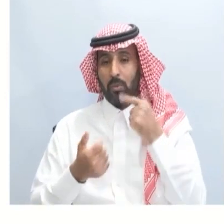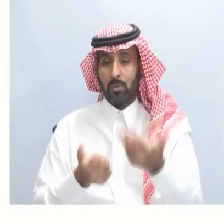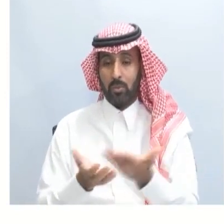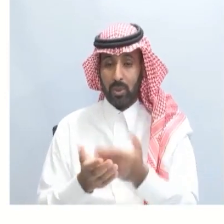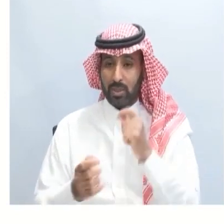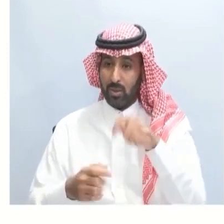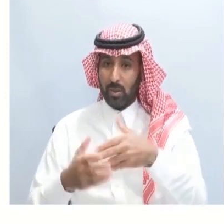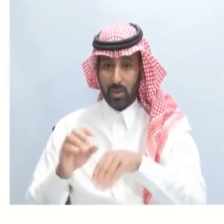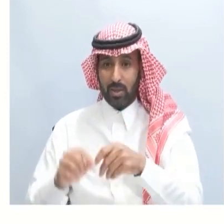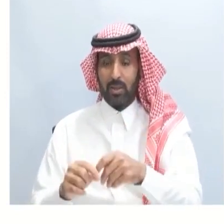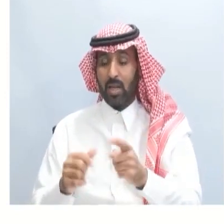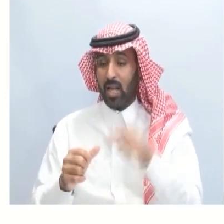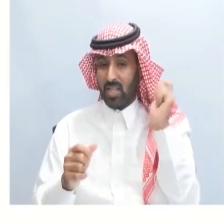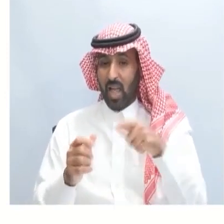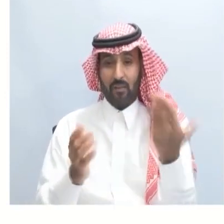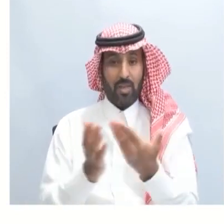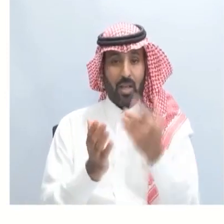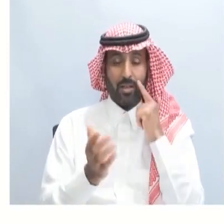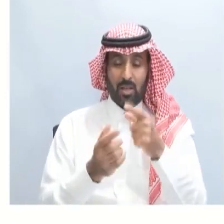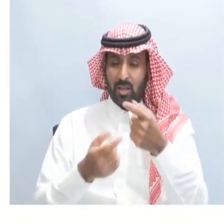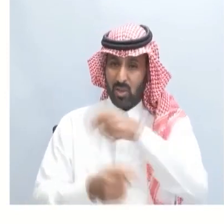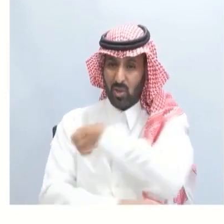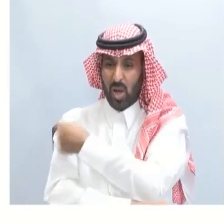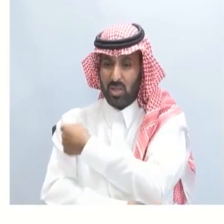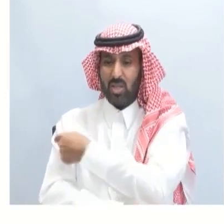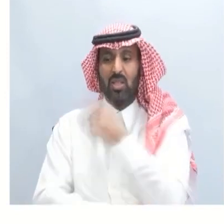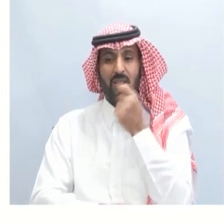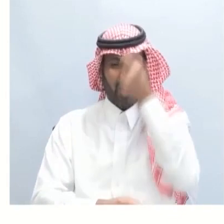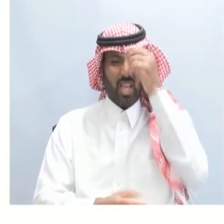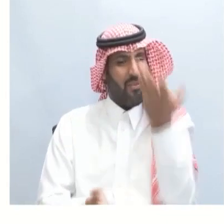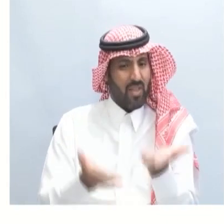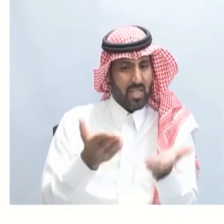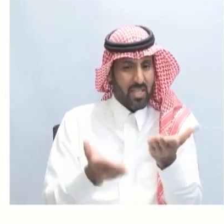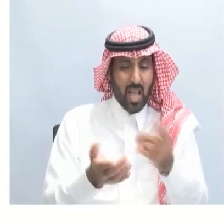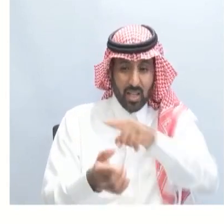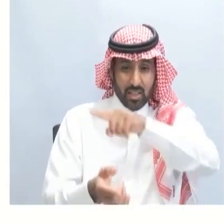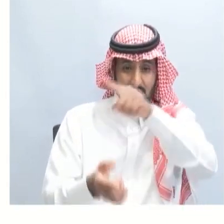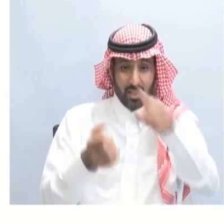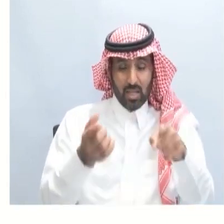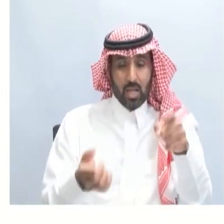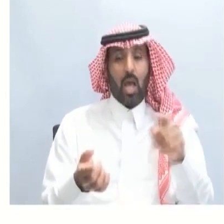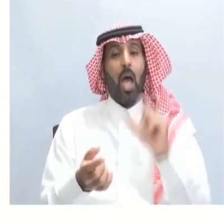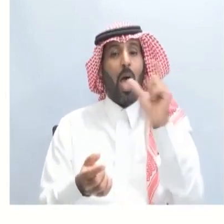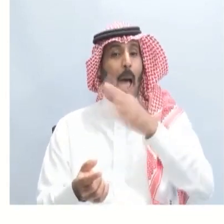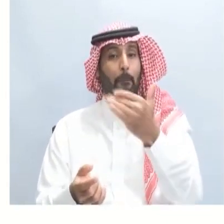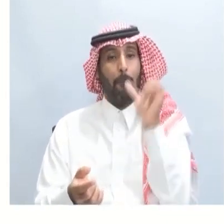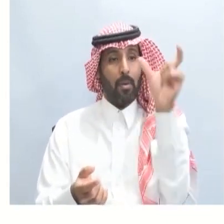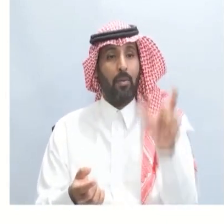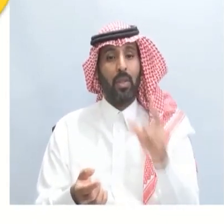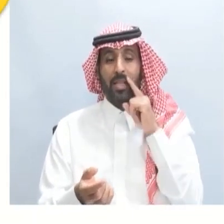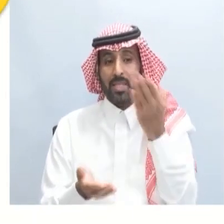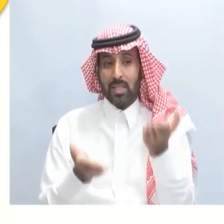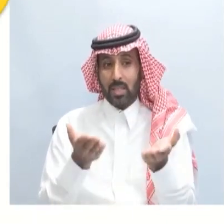عملي اهداف الدرس لدي ان نجري تجربه تصف اتزان الجسم دورانيا اهم مفرداتي هو